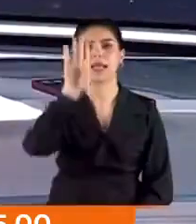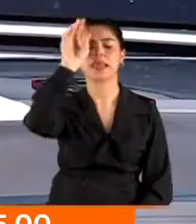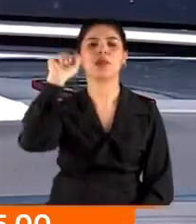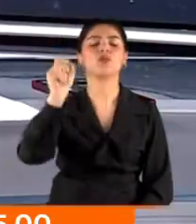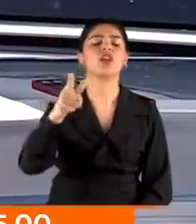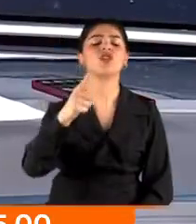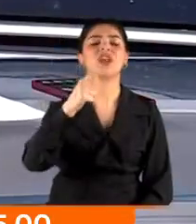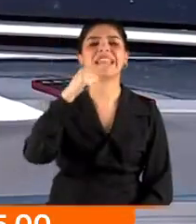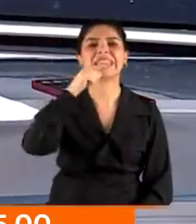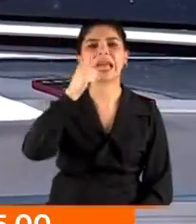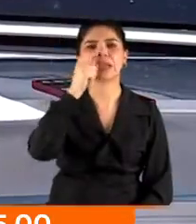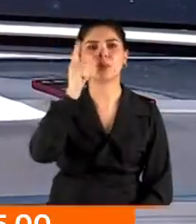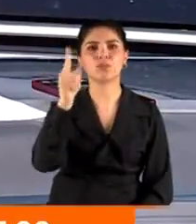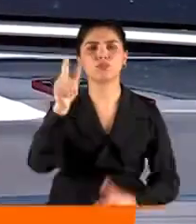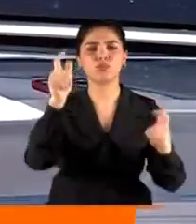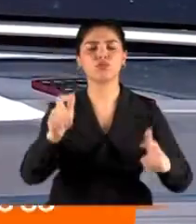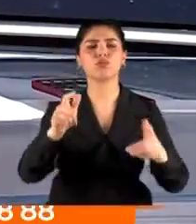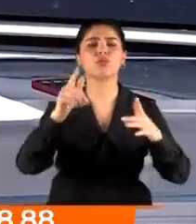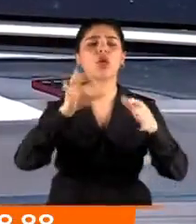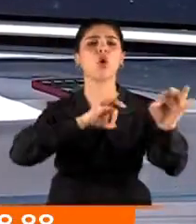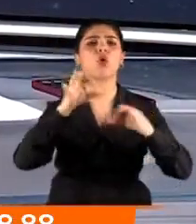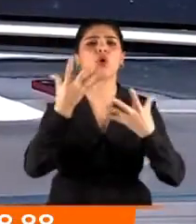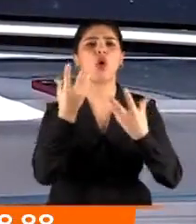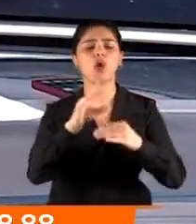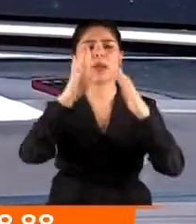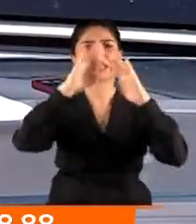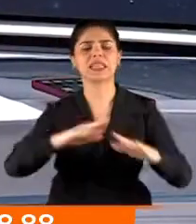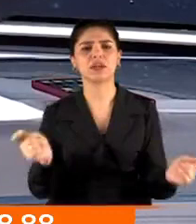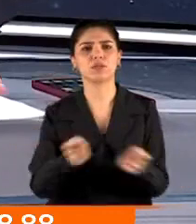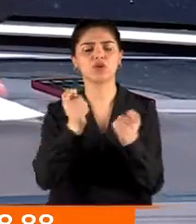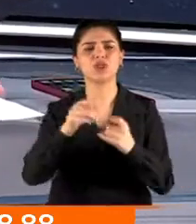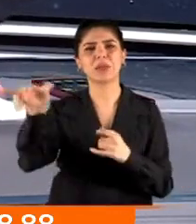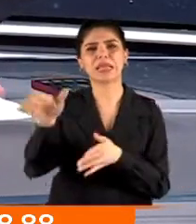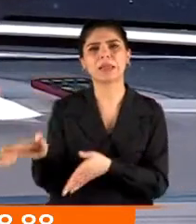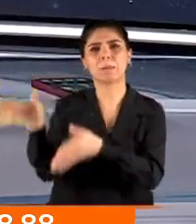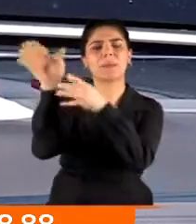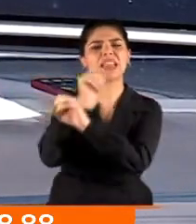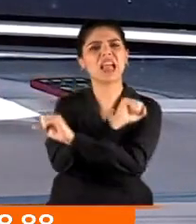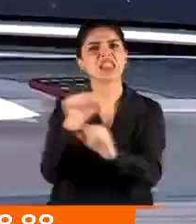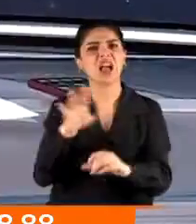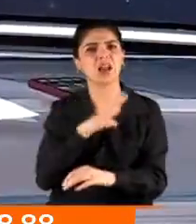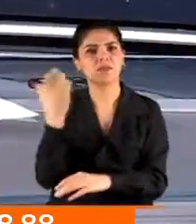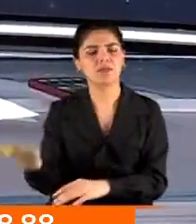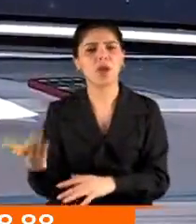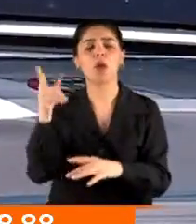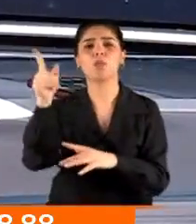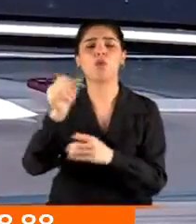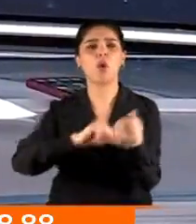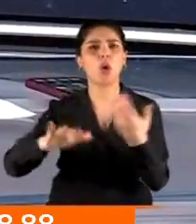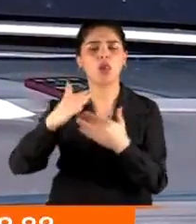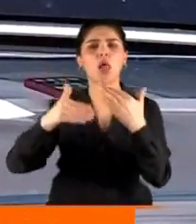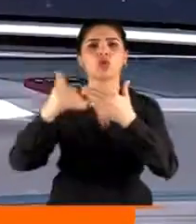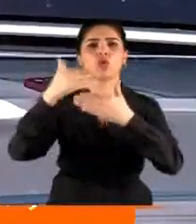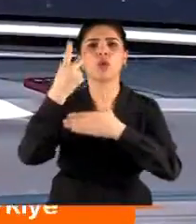İstanbul Zeytinburnu'nda ise kontrolden çıkan bir yıkım çalışması yan binada yaşayanları facianın eşiğine getirdi gerçekten. Tozu dumana katan olayda